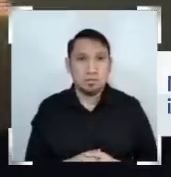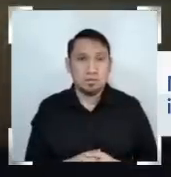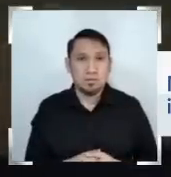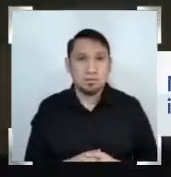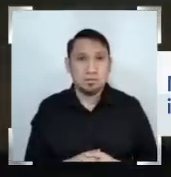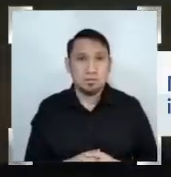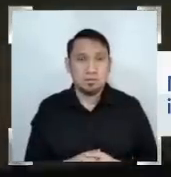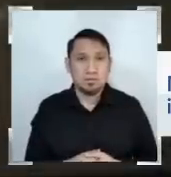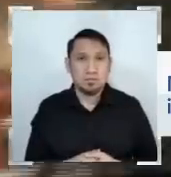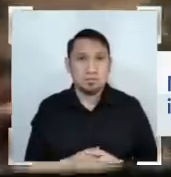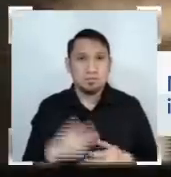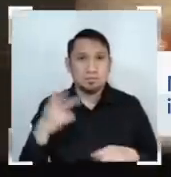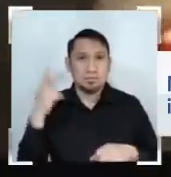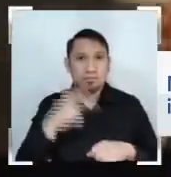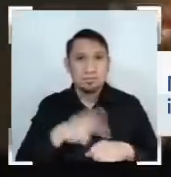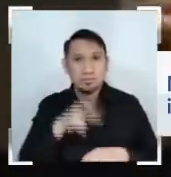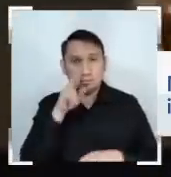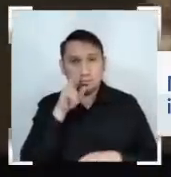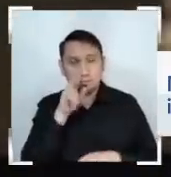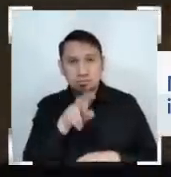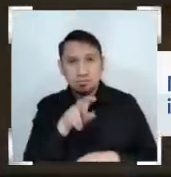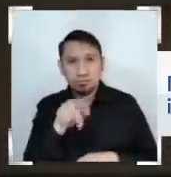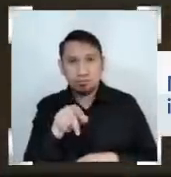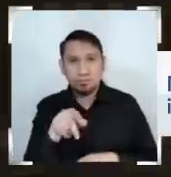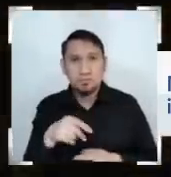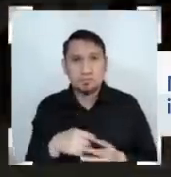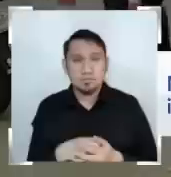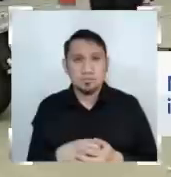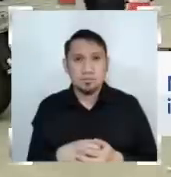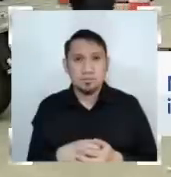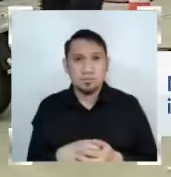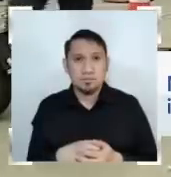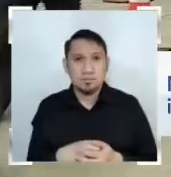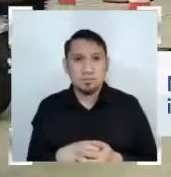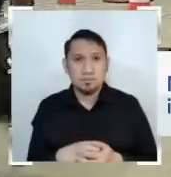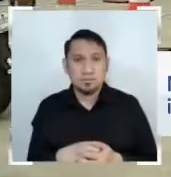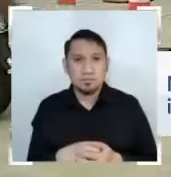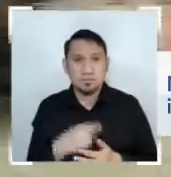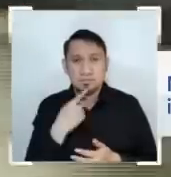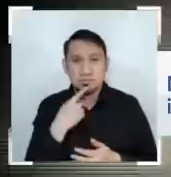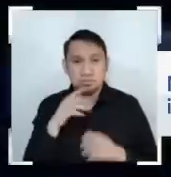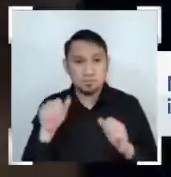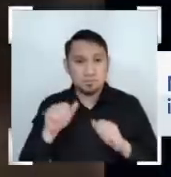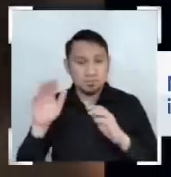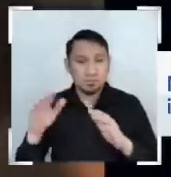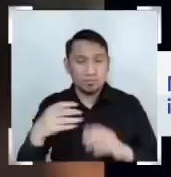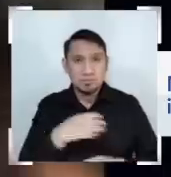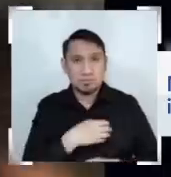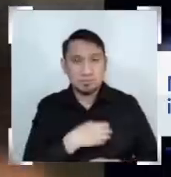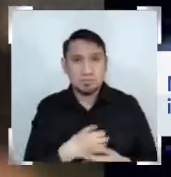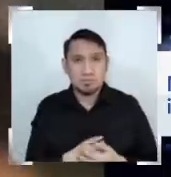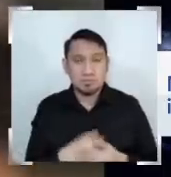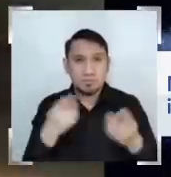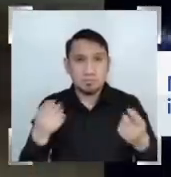Pangatlong beses na raw nakasaksi ng ganito si Connie sa Marcos Highway sa magkakaibang panahon. Sabi ng Antipolo City Police Station, nangyari ang